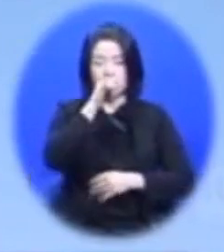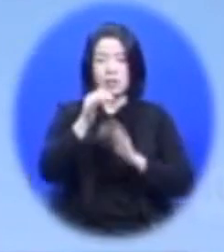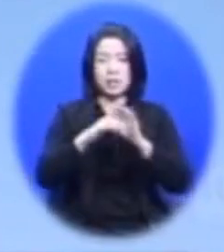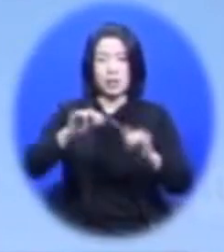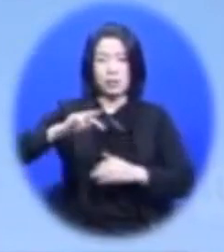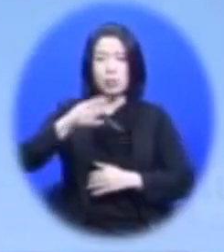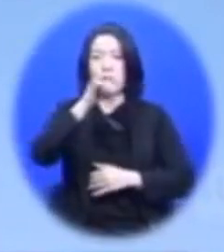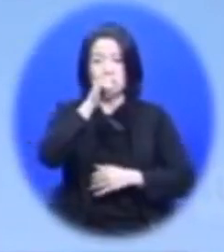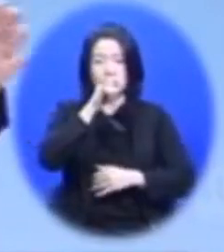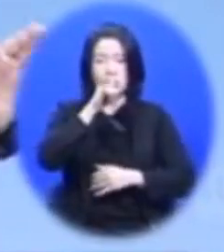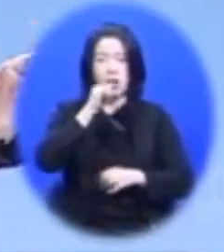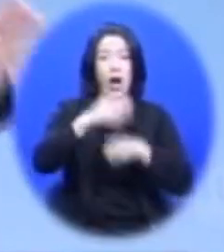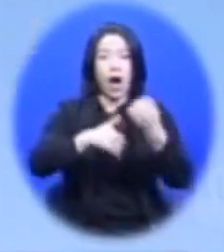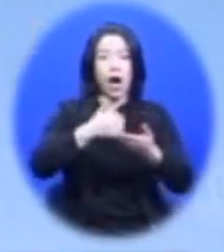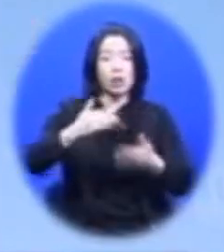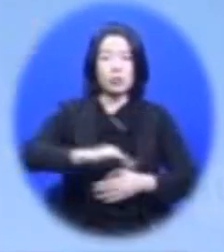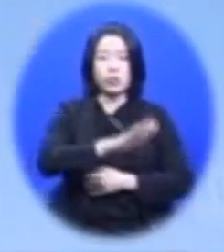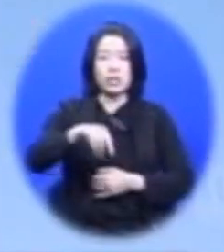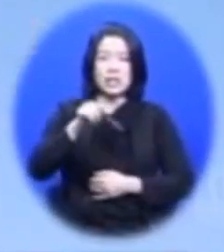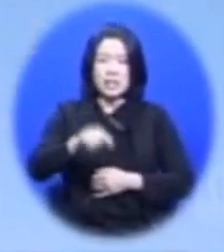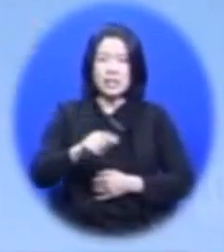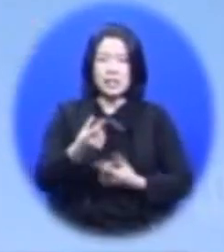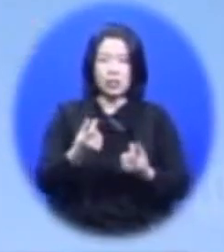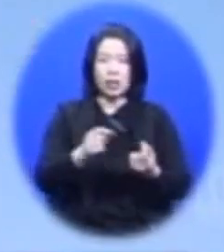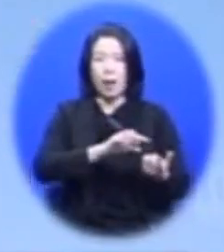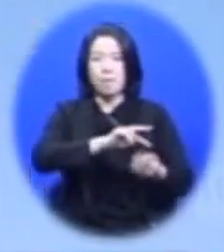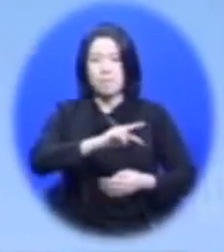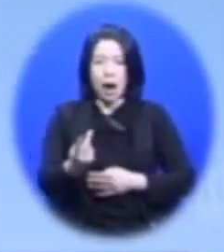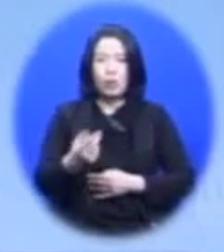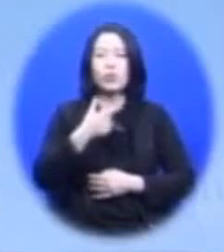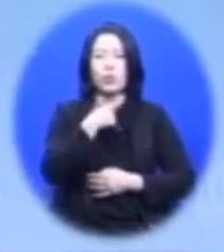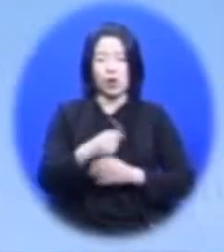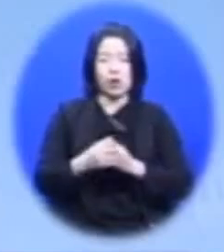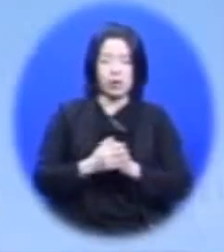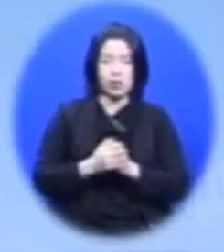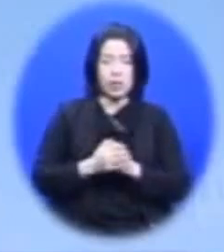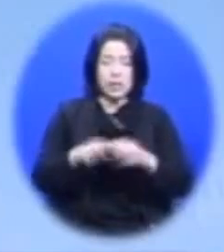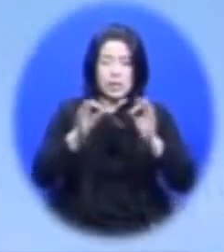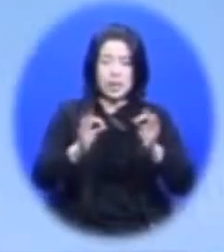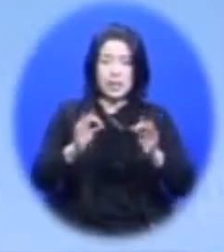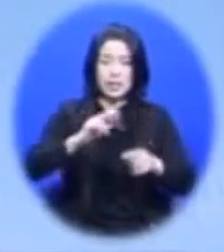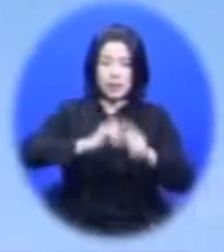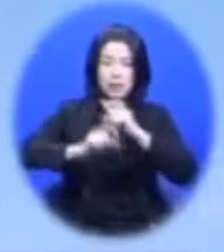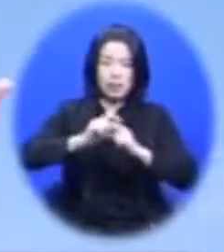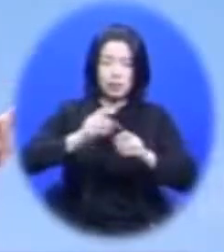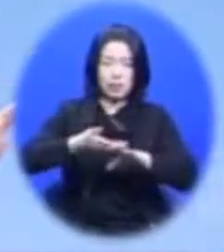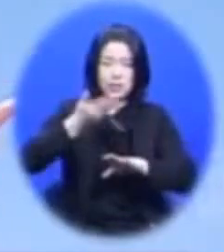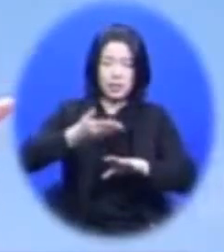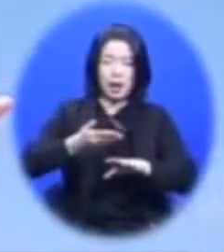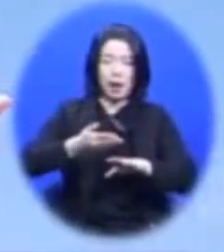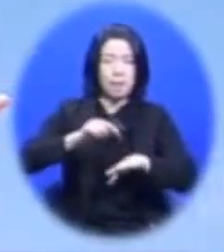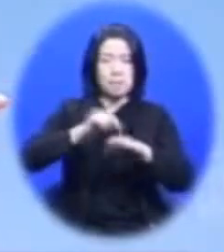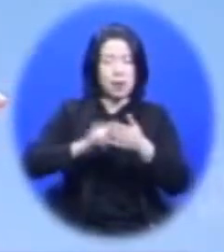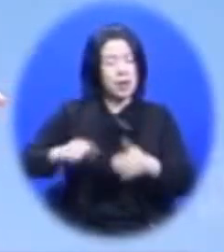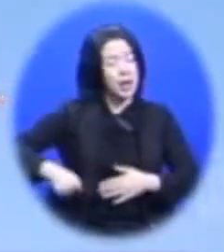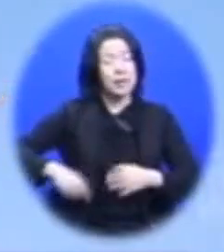말입니다. 하나님은 우리를 이렇게 바꾸시려고 하세요. 이제는 더 이상 마음의 가책이